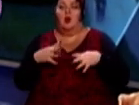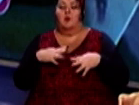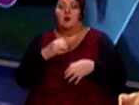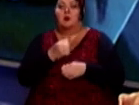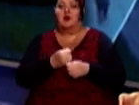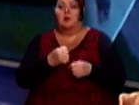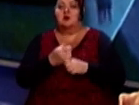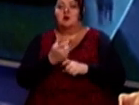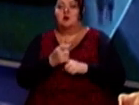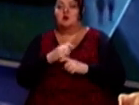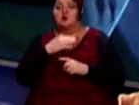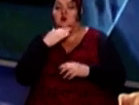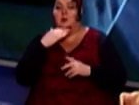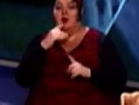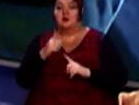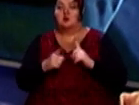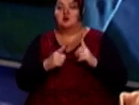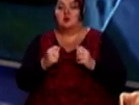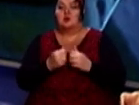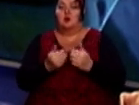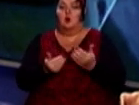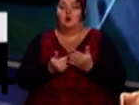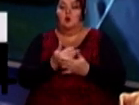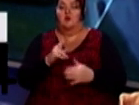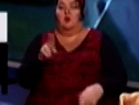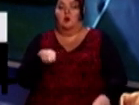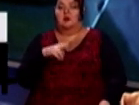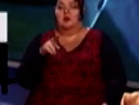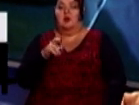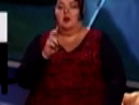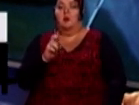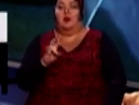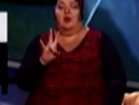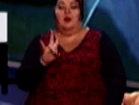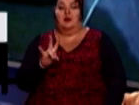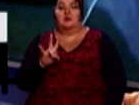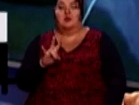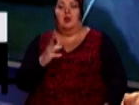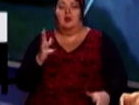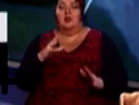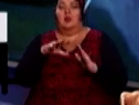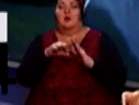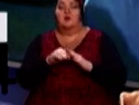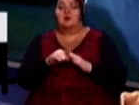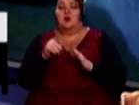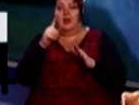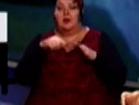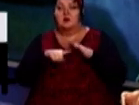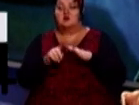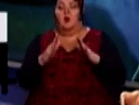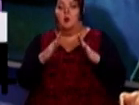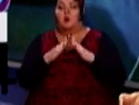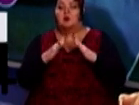багато змін до нового ДБНу, який війшов у нас в дію у 2018 році. Це інклюзивність будинків та